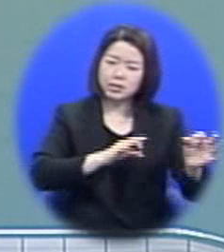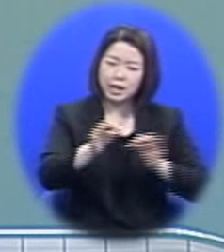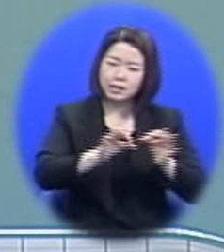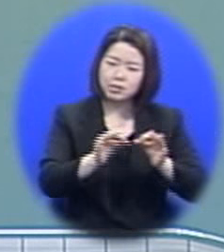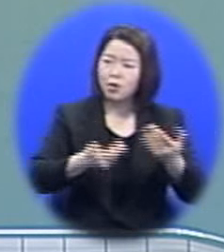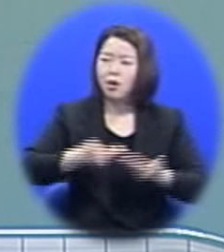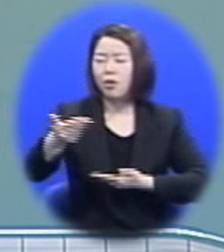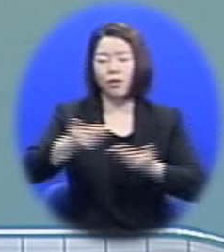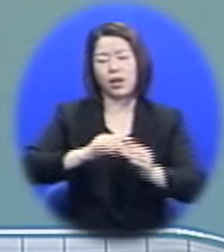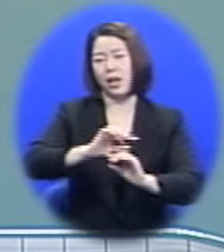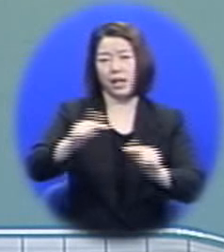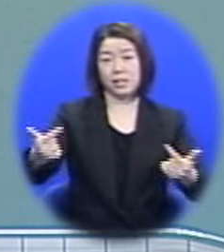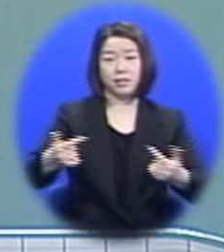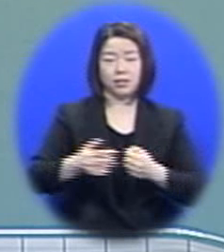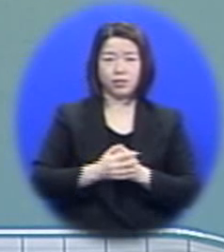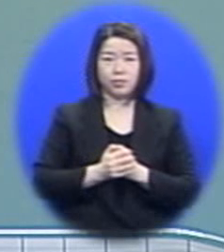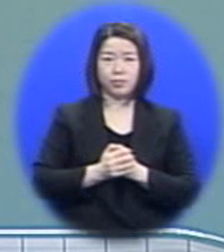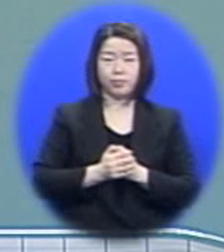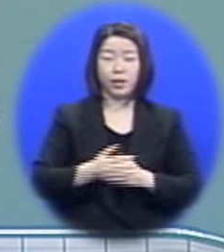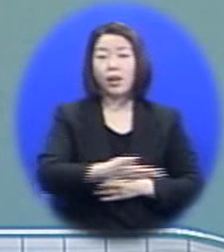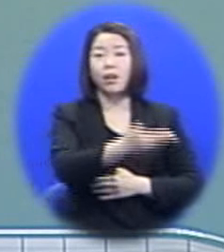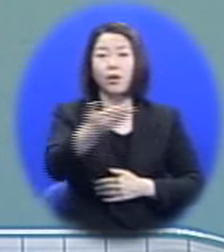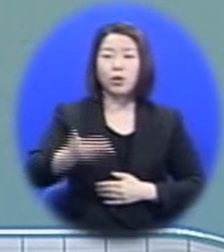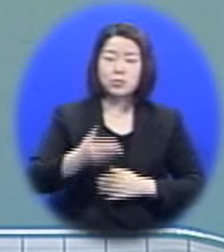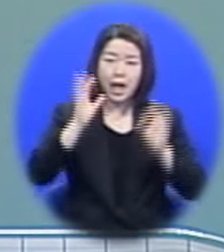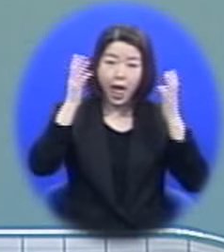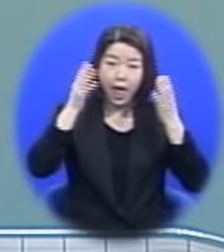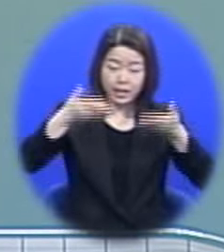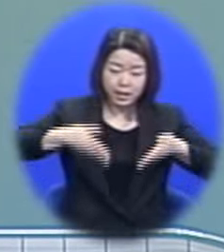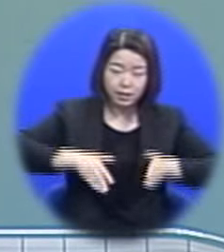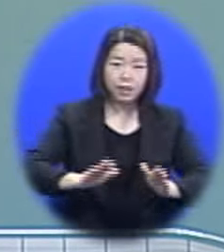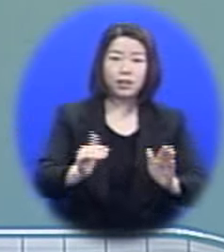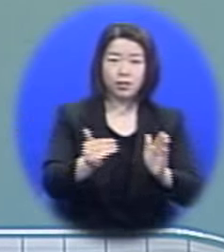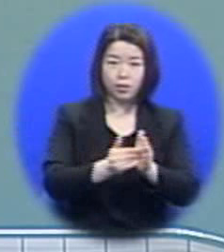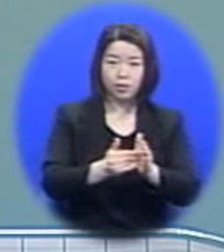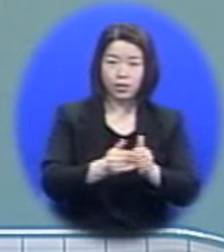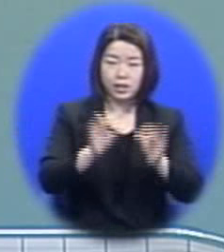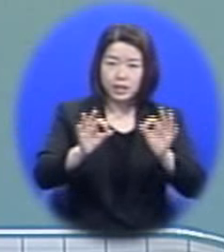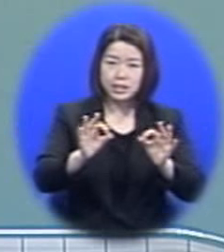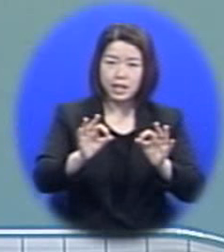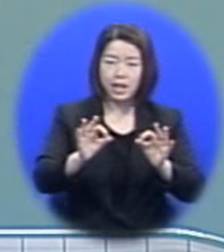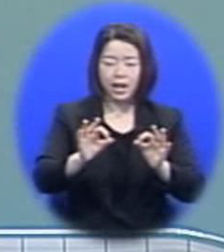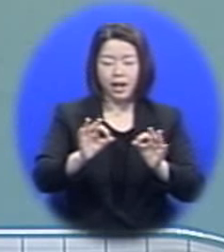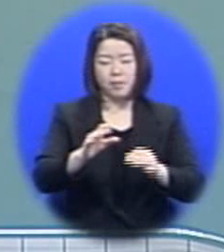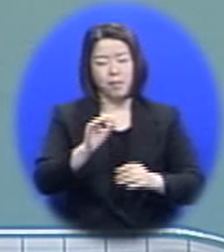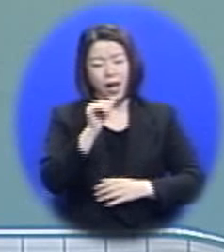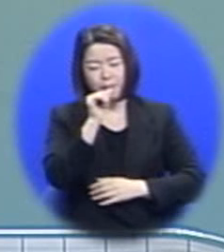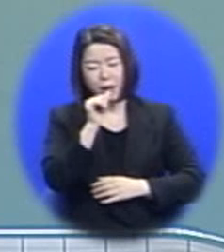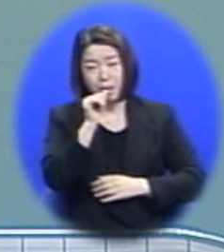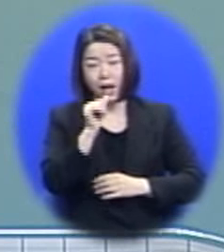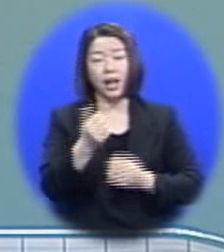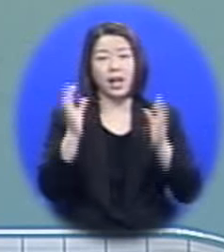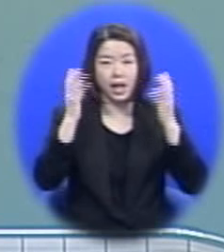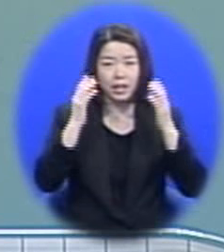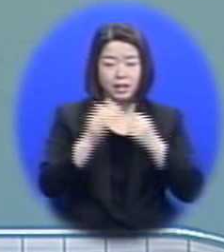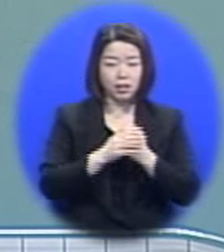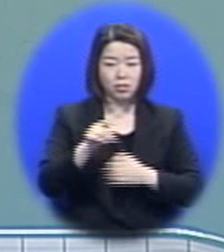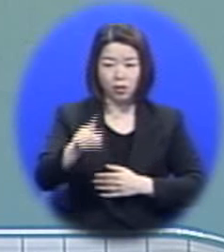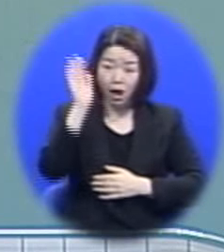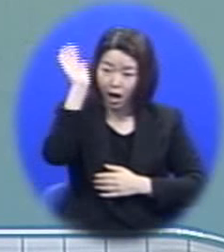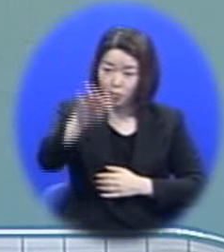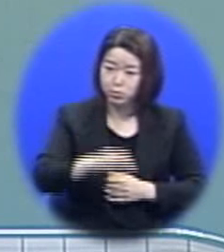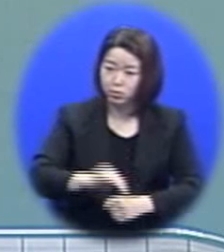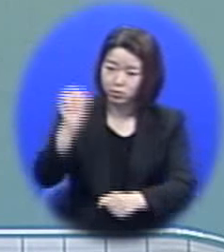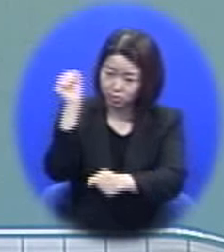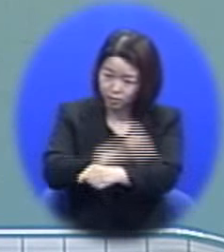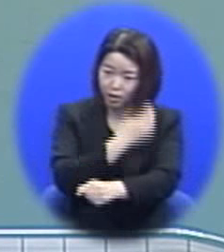거래가 아닙니다. 여러분 아기를 낳는데 이제 막 간난 아기 같아. 너 잘할 거냐?